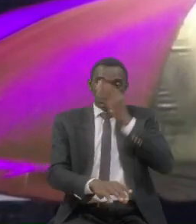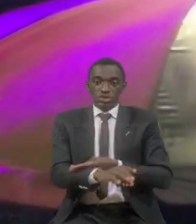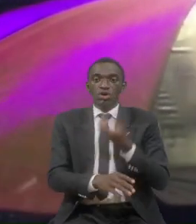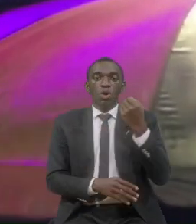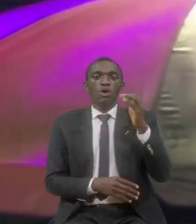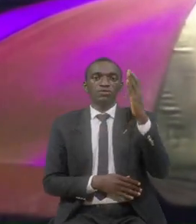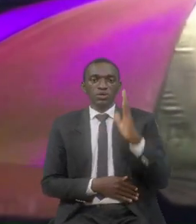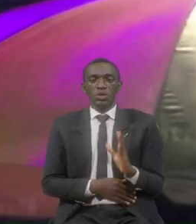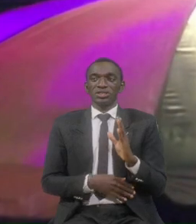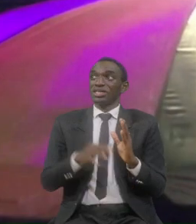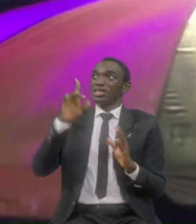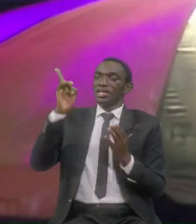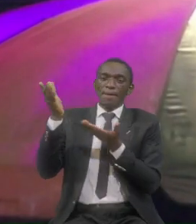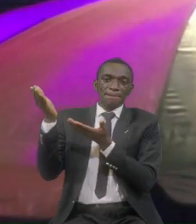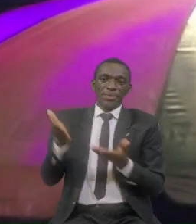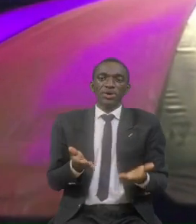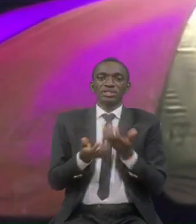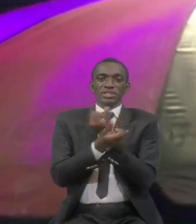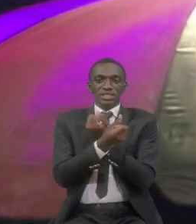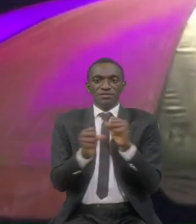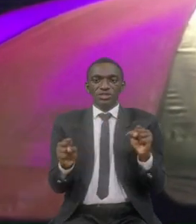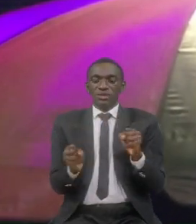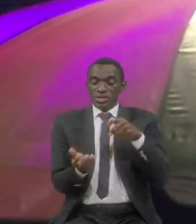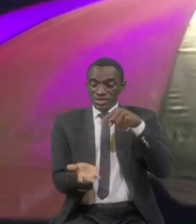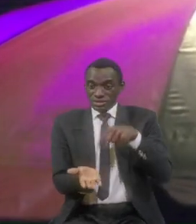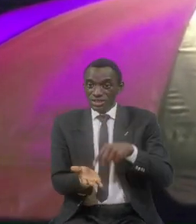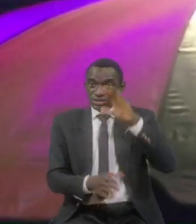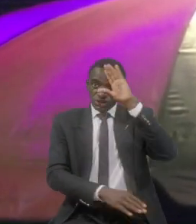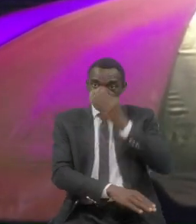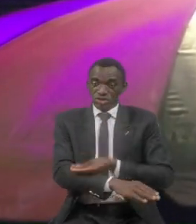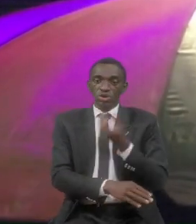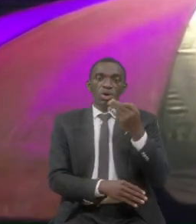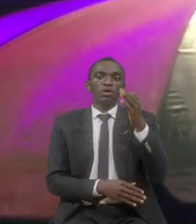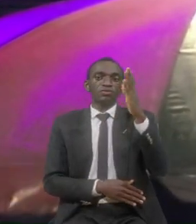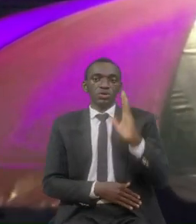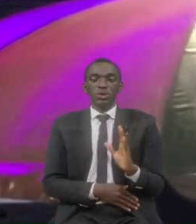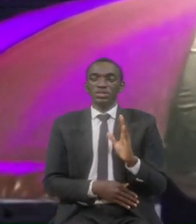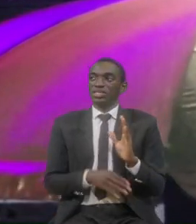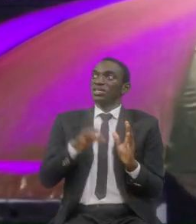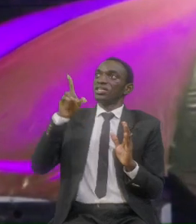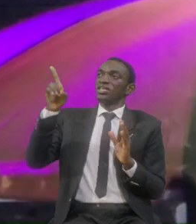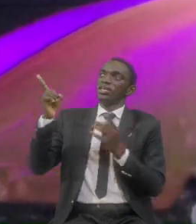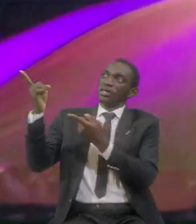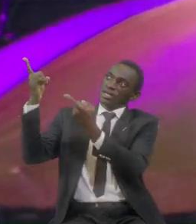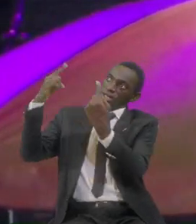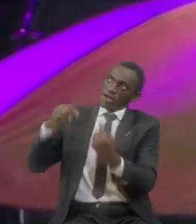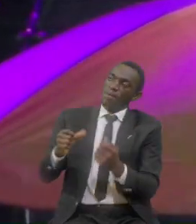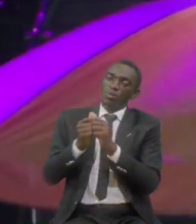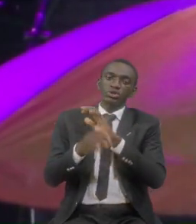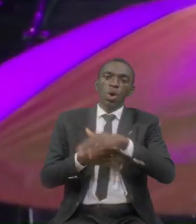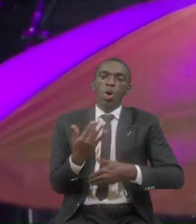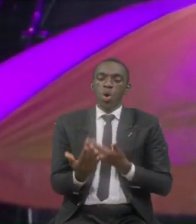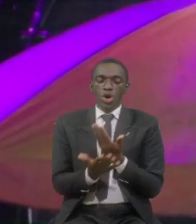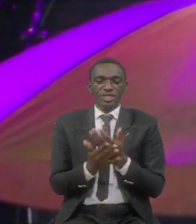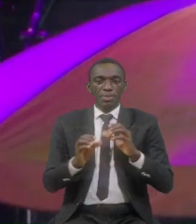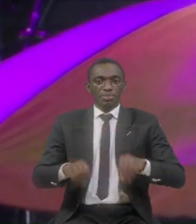nga naghatag sa kalangitan. The Son of God. Mao kining anak sa Dios. The one that came with all the provision of heaven to